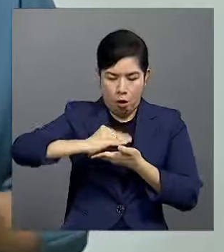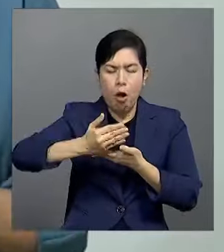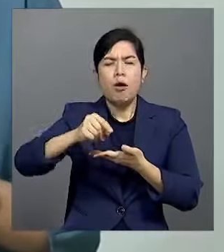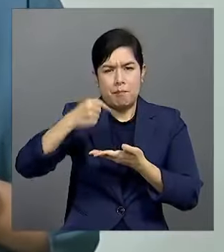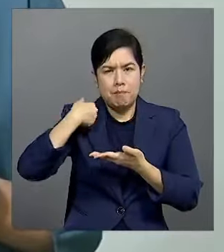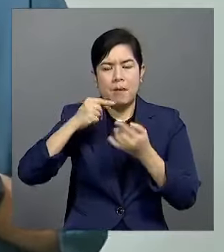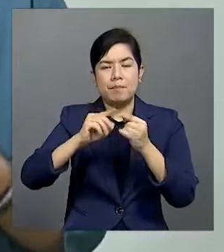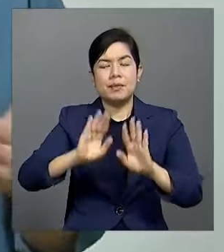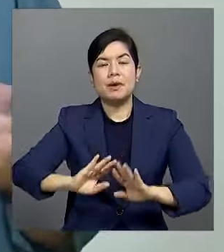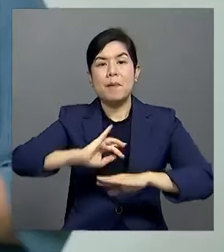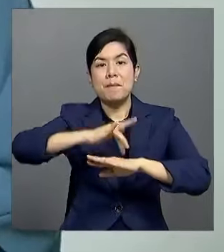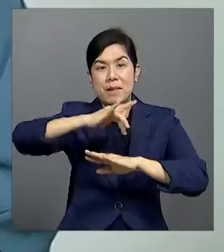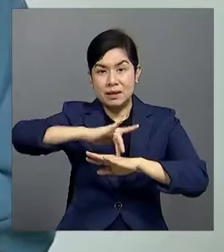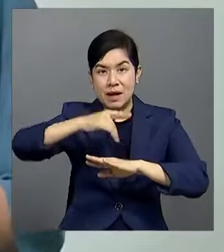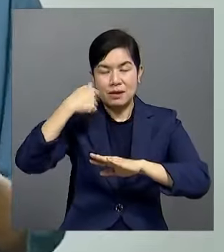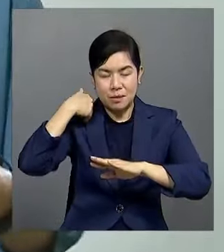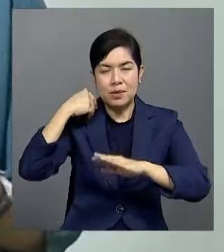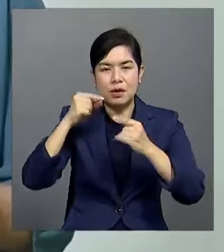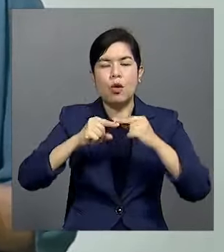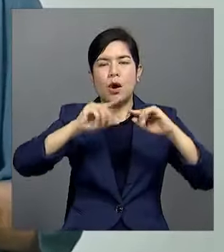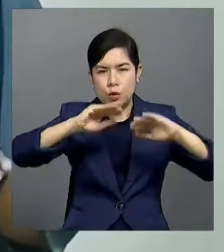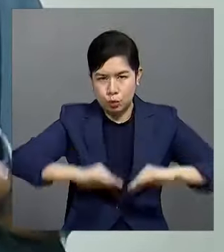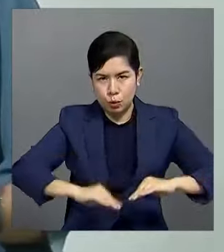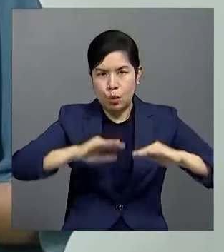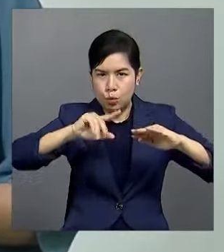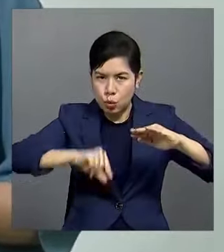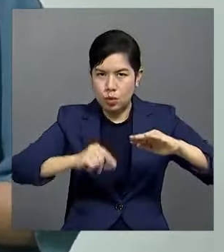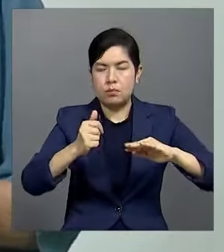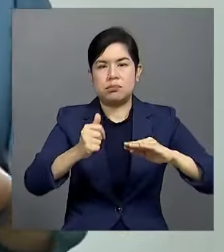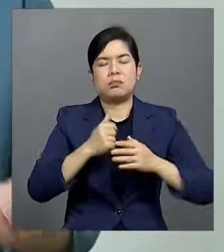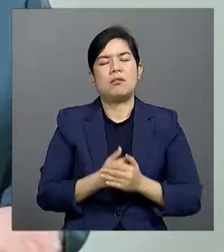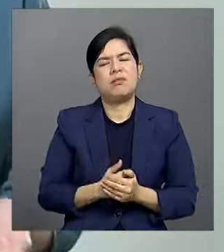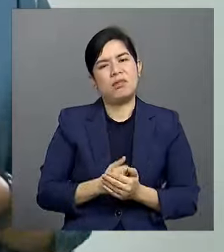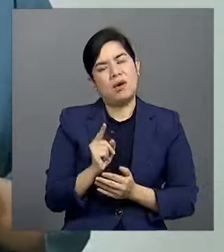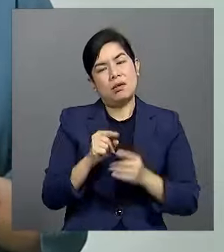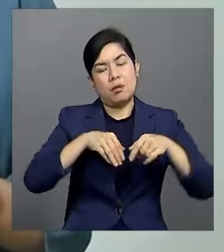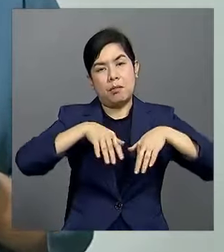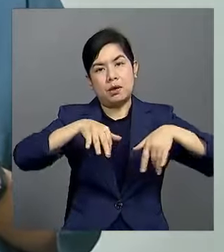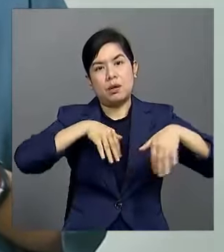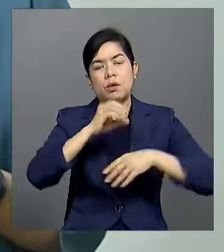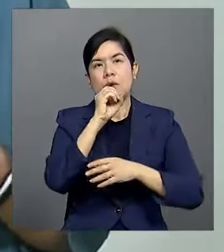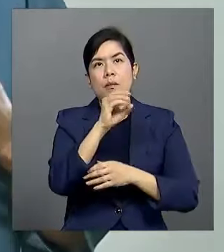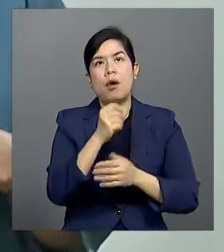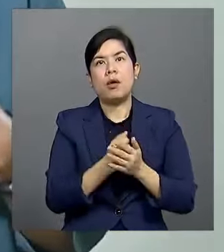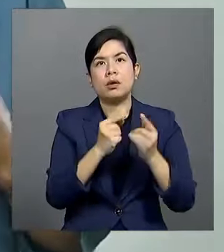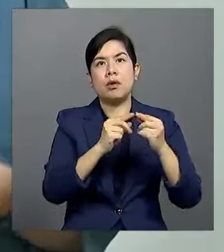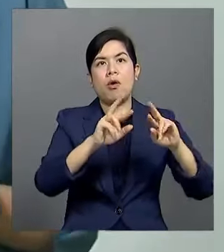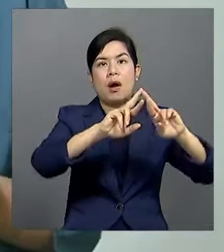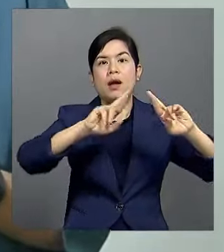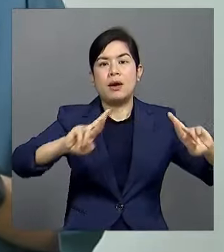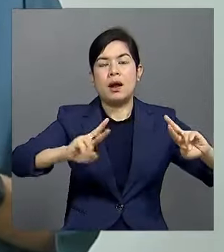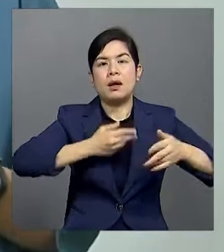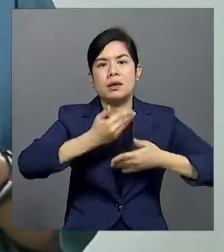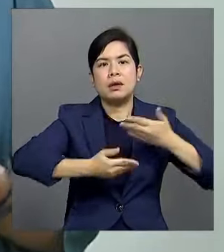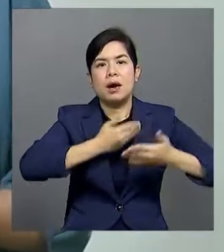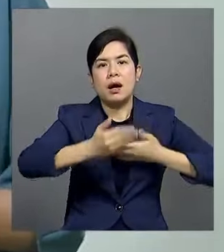ไม่ได้มีภาระมากอีกทางนึงหลายคนก็บ่นว่าร้านอาหารเนี่ยเป็นรายย่อยเขาไม่สามารถจะซื้อพวกนี้